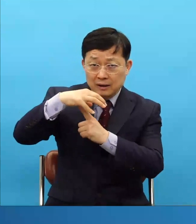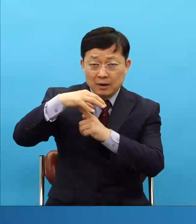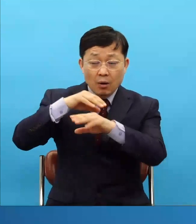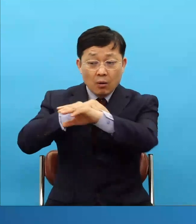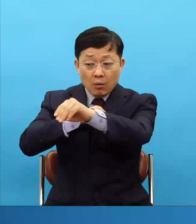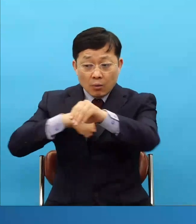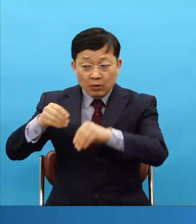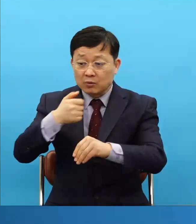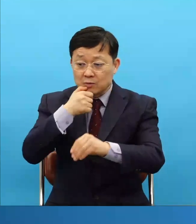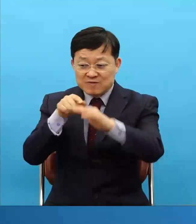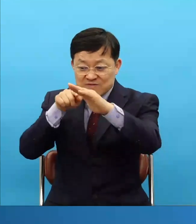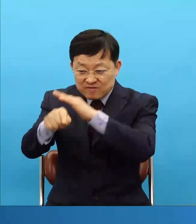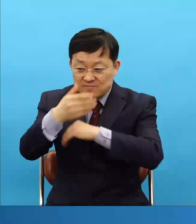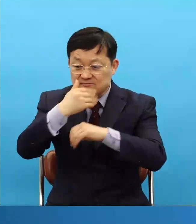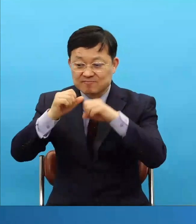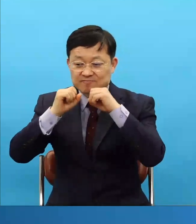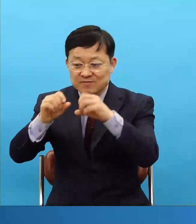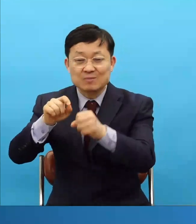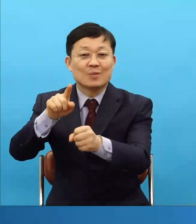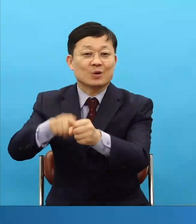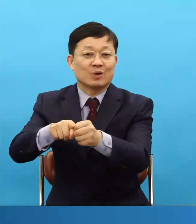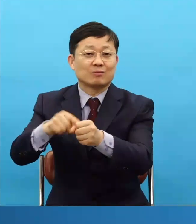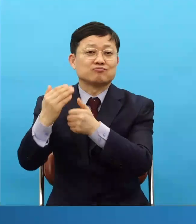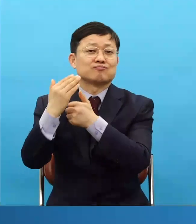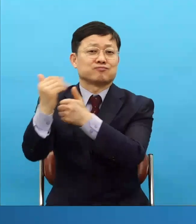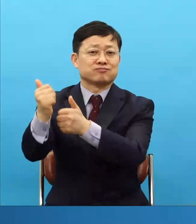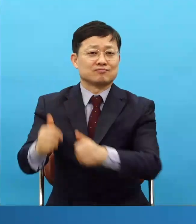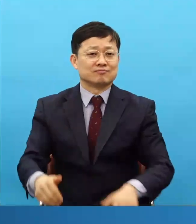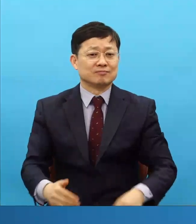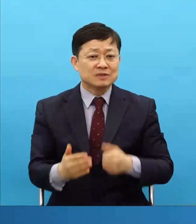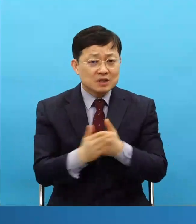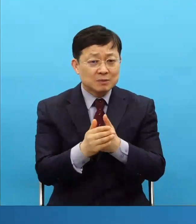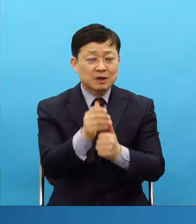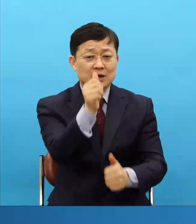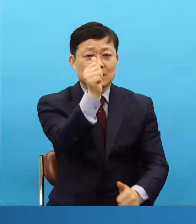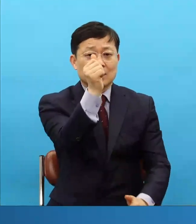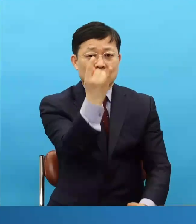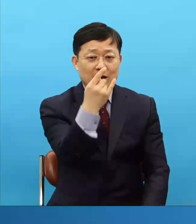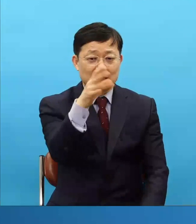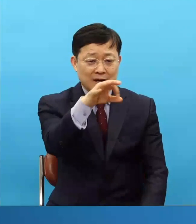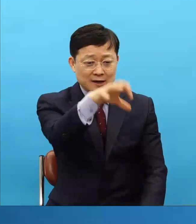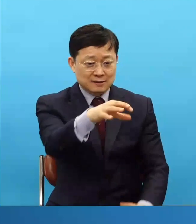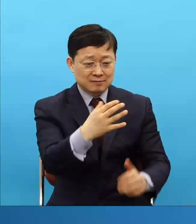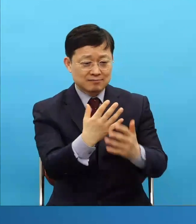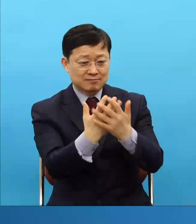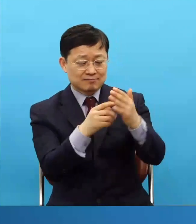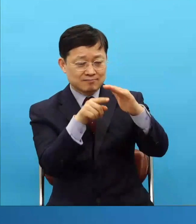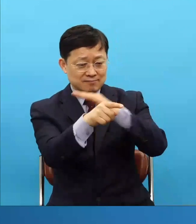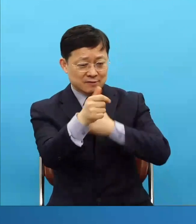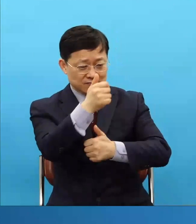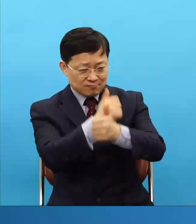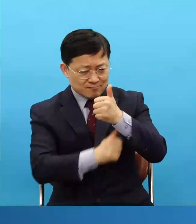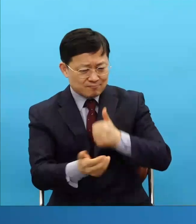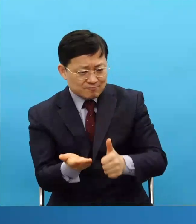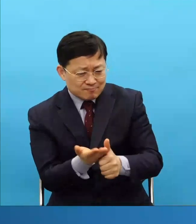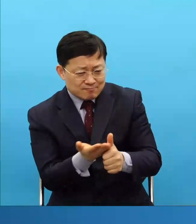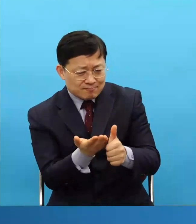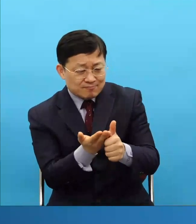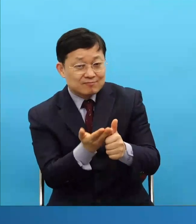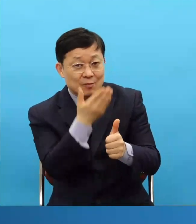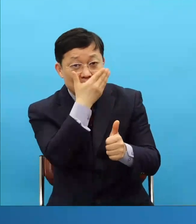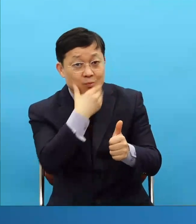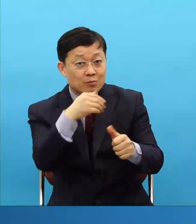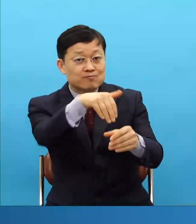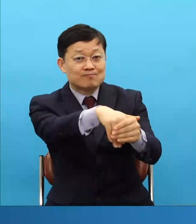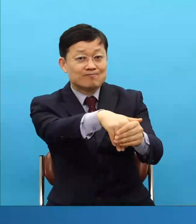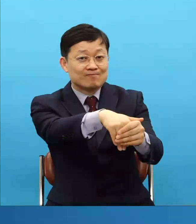that was for the purpose of saving them. 그래서 회당에서 That's why they went into the synagogue. 후대를 키운 겁니다. And they raised the next generation.